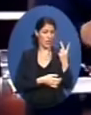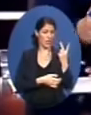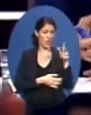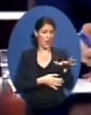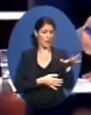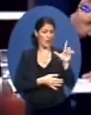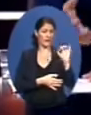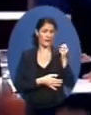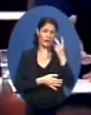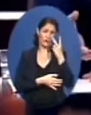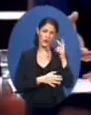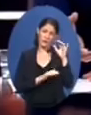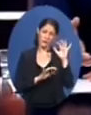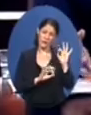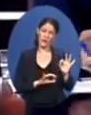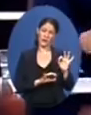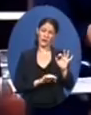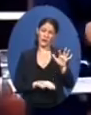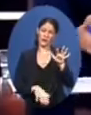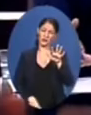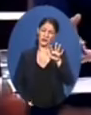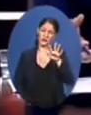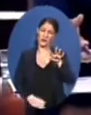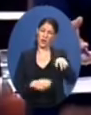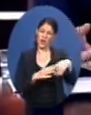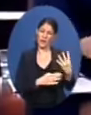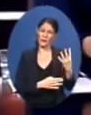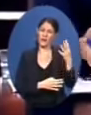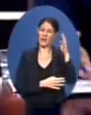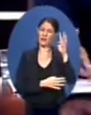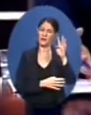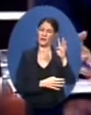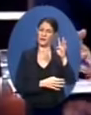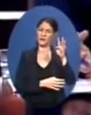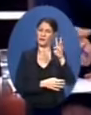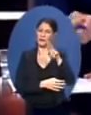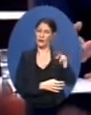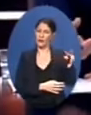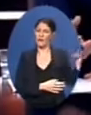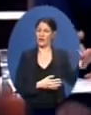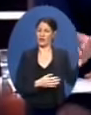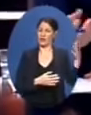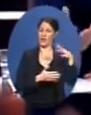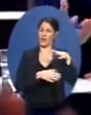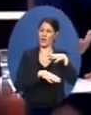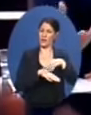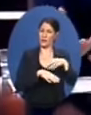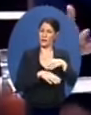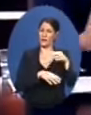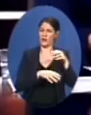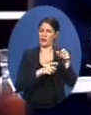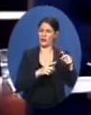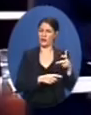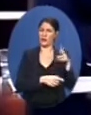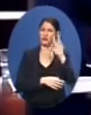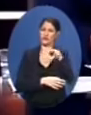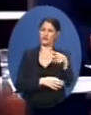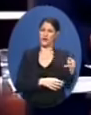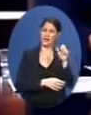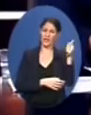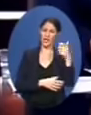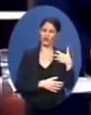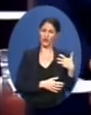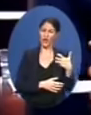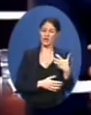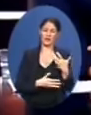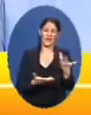על אירופה, על שוויץ, על מדינות סקנדינביה, אין שם שכר מינימום, ההבדלה בשפל, כלומר, שוויץ המדינה העשירה ביותר באירופה, איך זה מתיישב עם